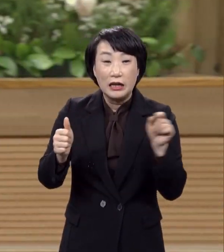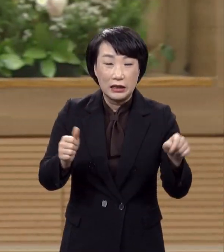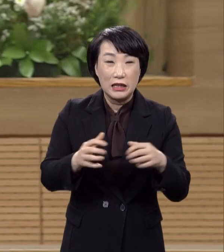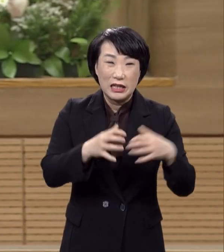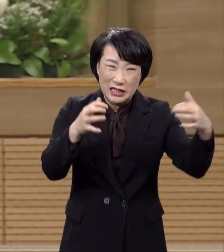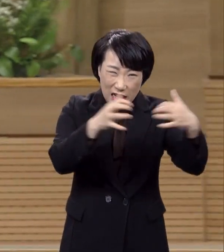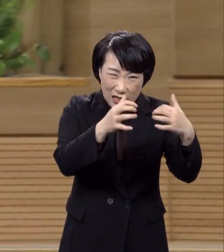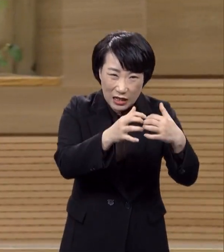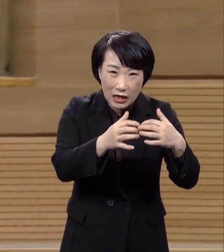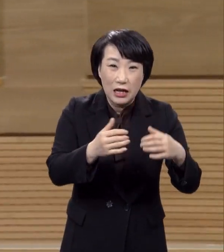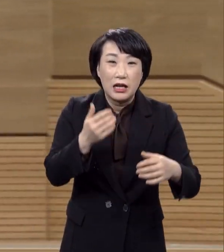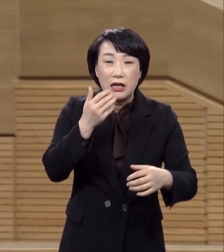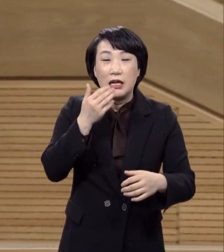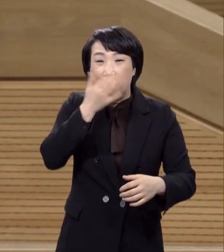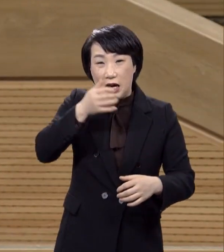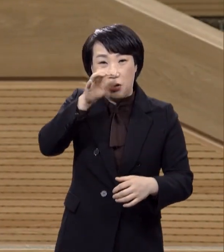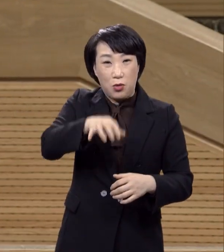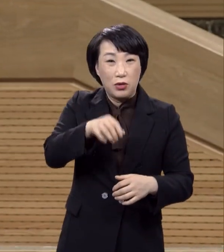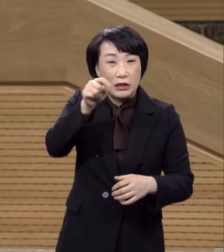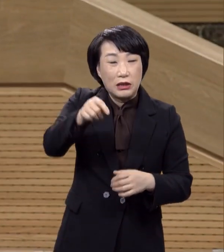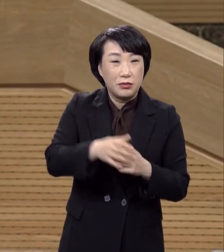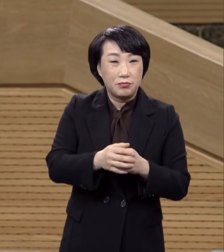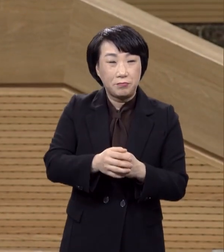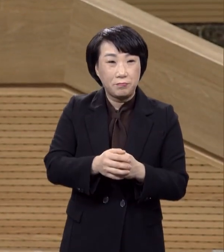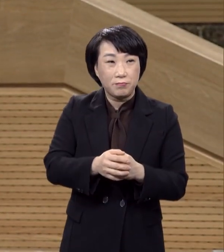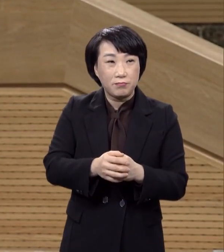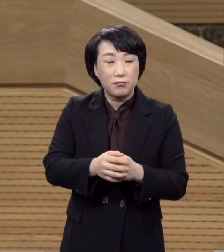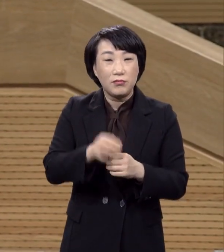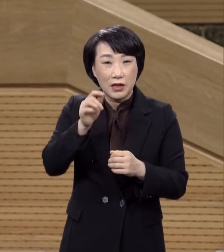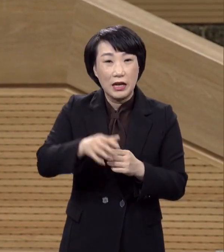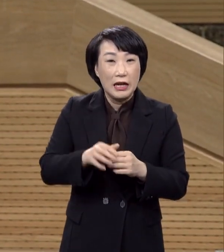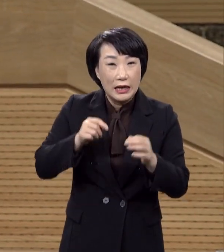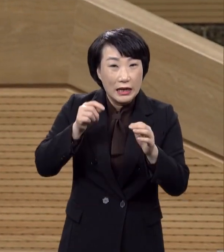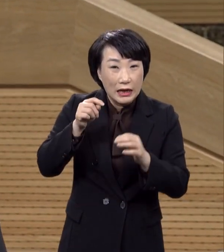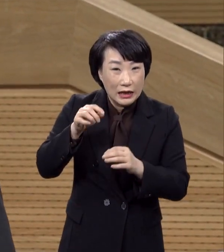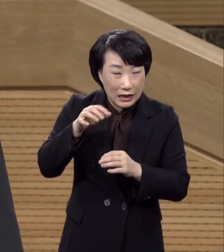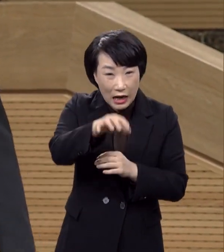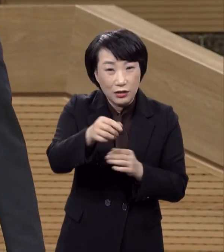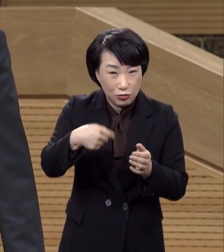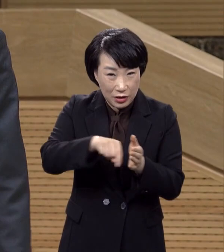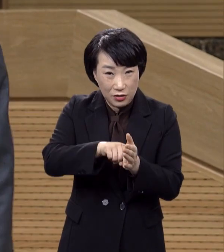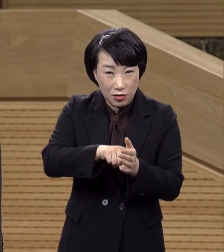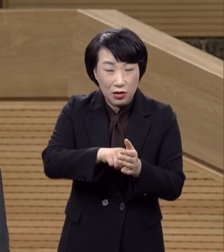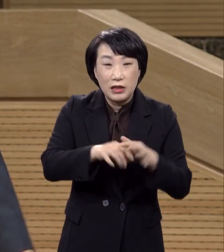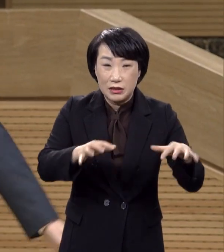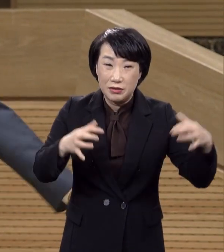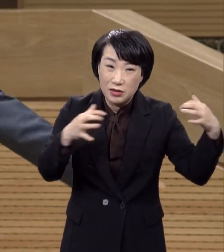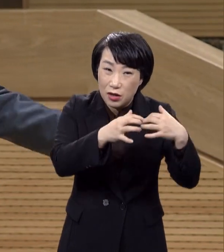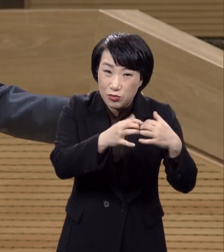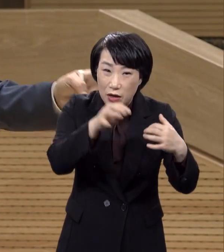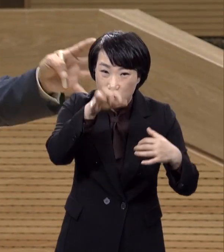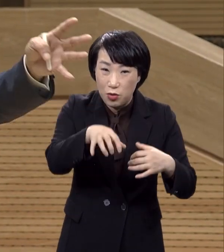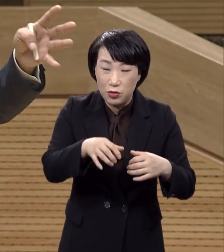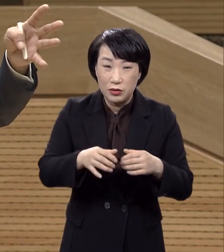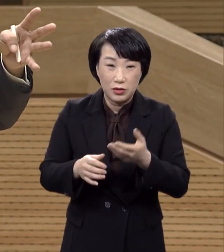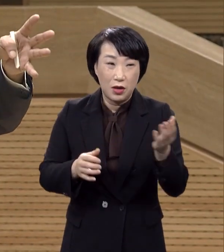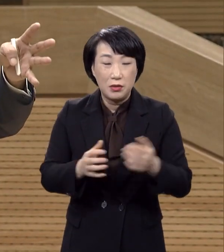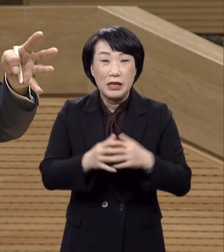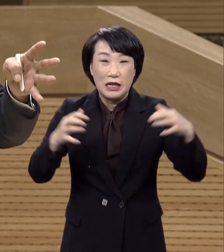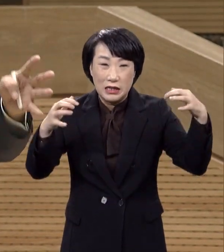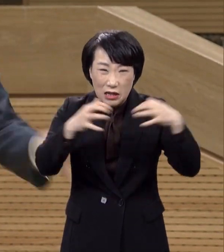위해서 지금 전쟁하고 앞길을 가로막는 자와 전투하고 있는데 지금